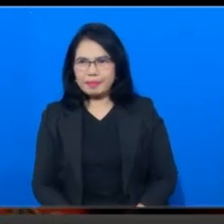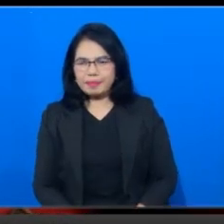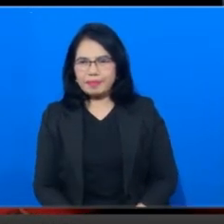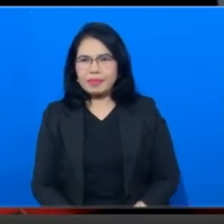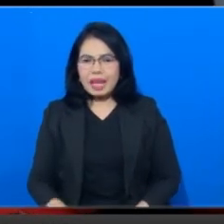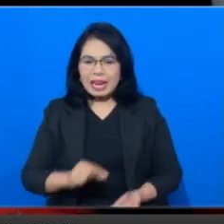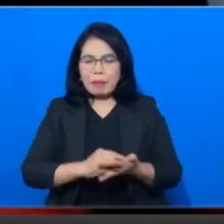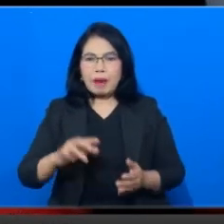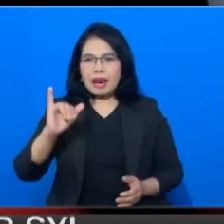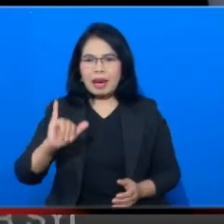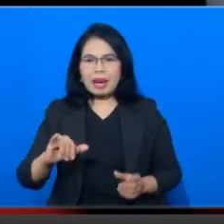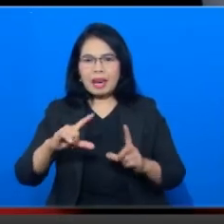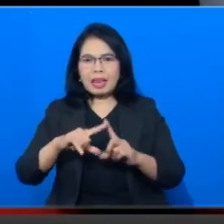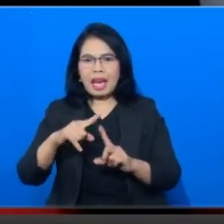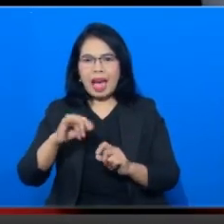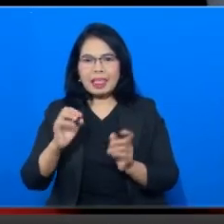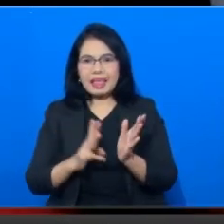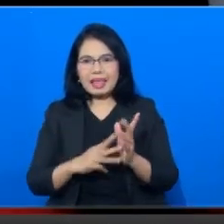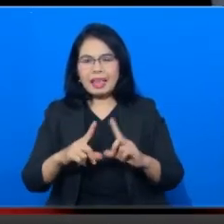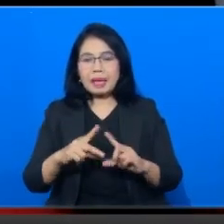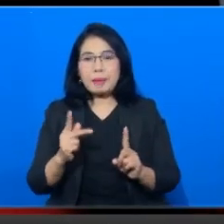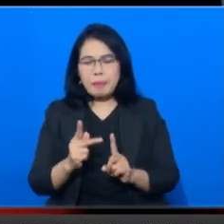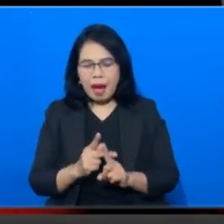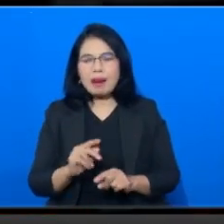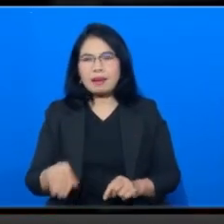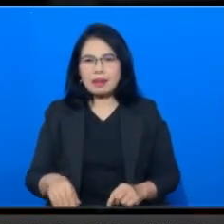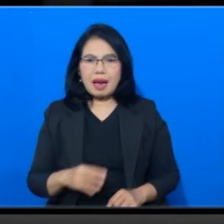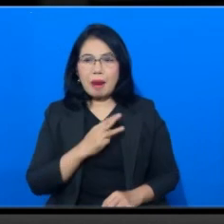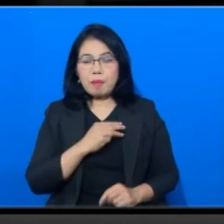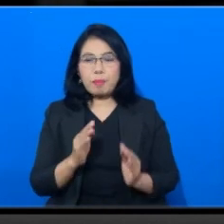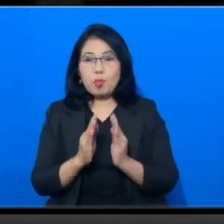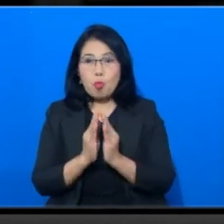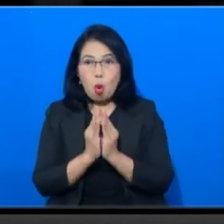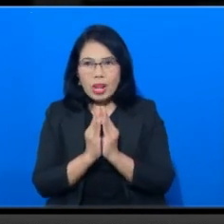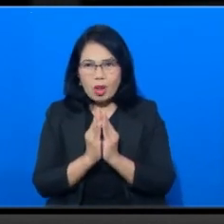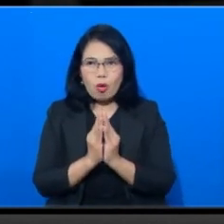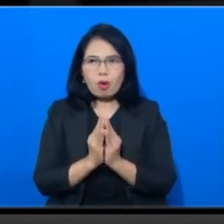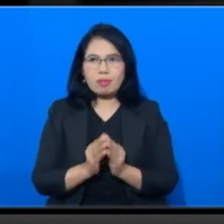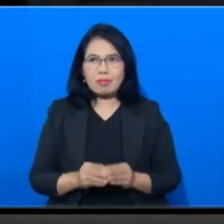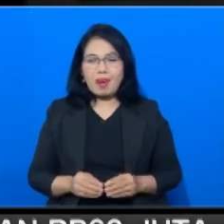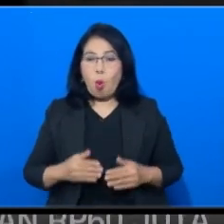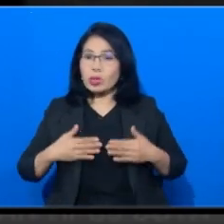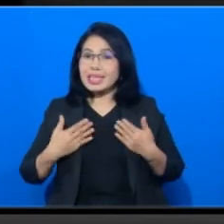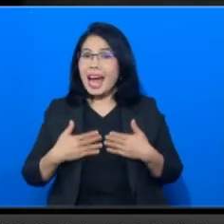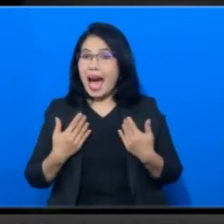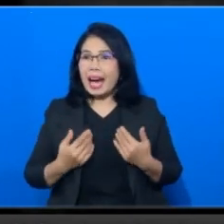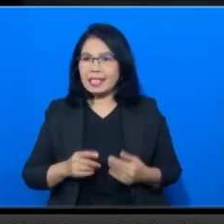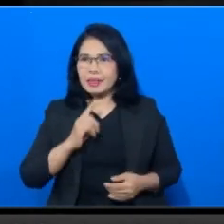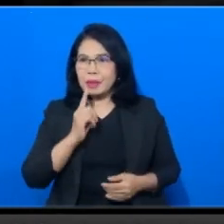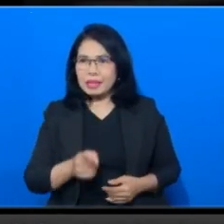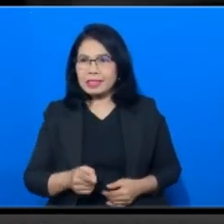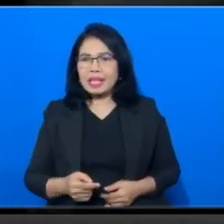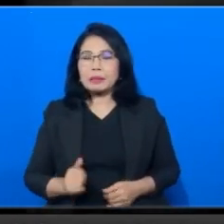Ngatima, warga Kecamatan Leces, Kabupaten Probolinggo, Jawa Timur ini sumeringah setelah memastikan dirinya